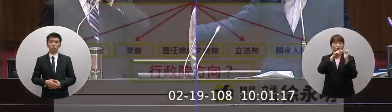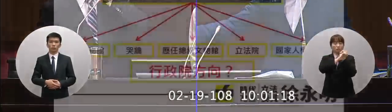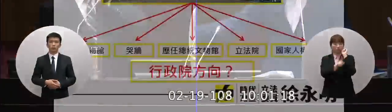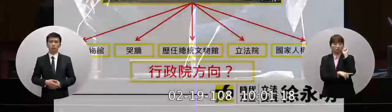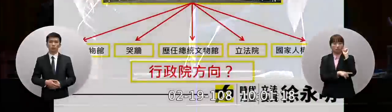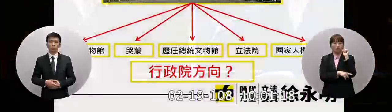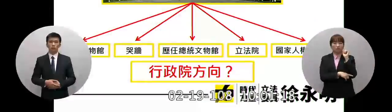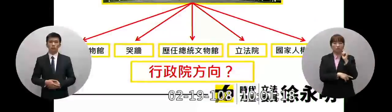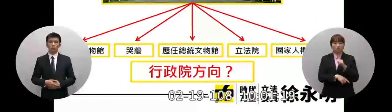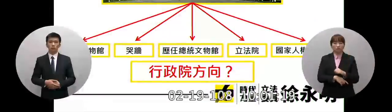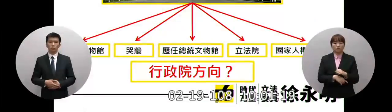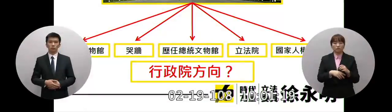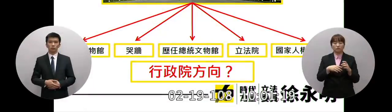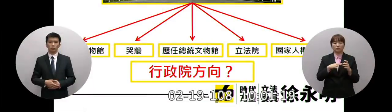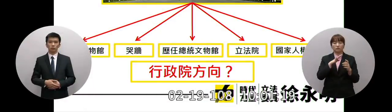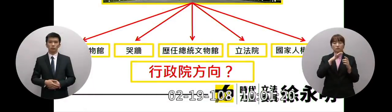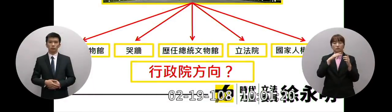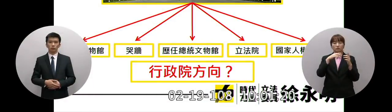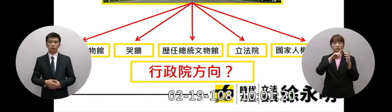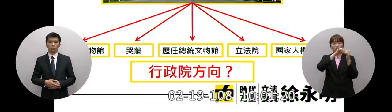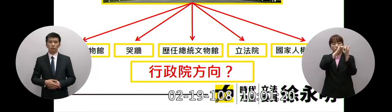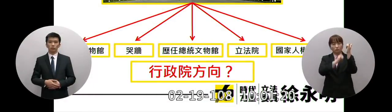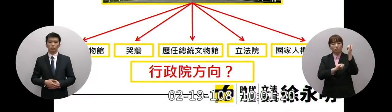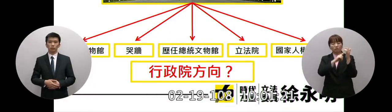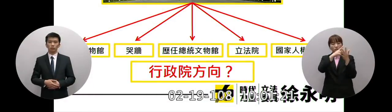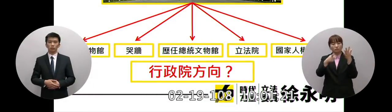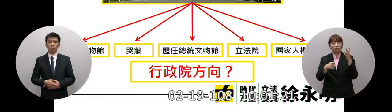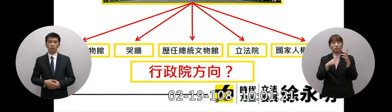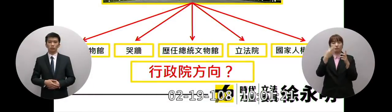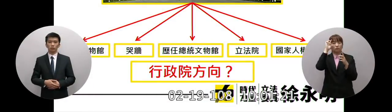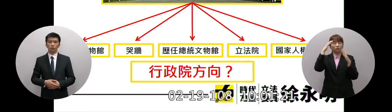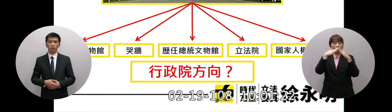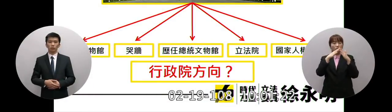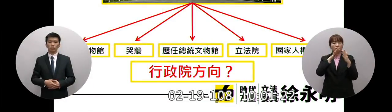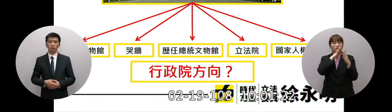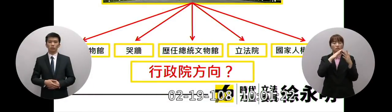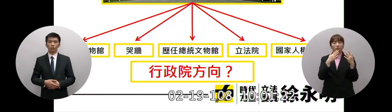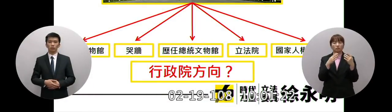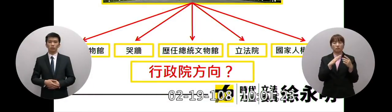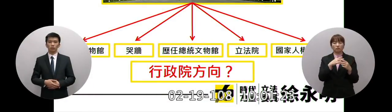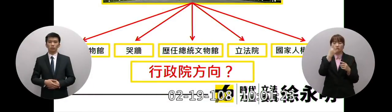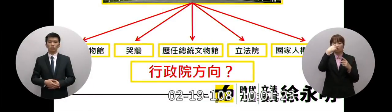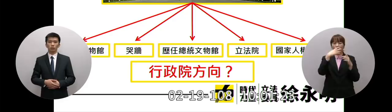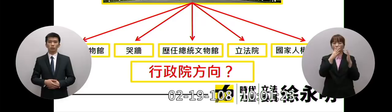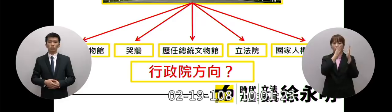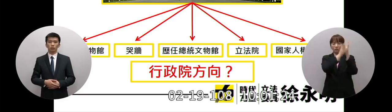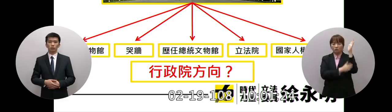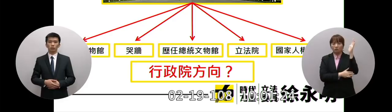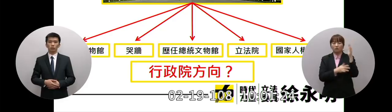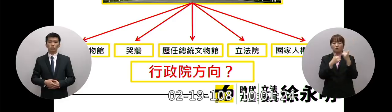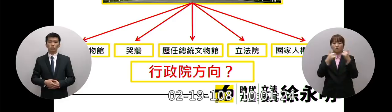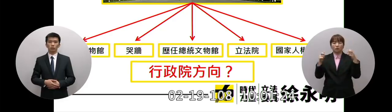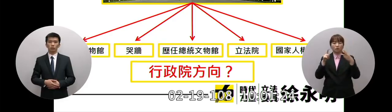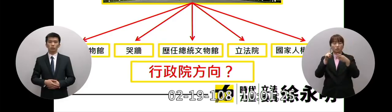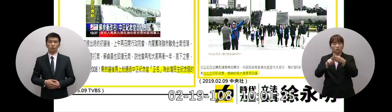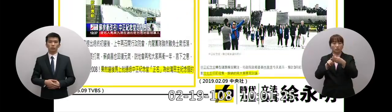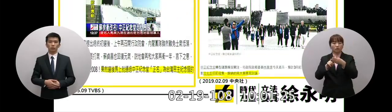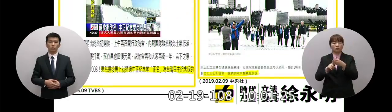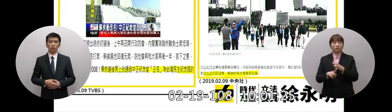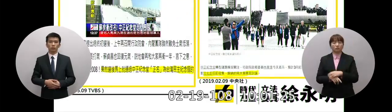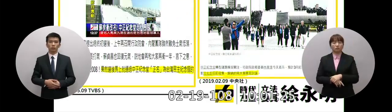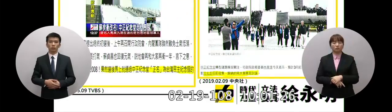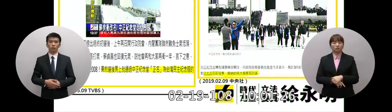院、历任总统文物馆、哭墙、宽容博物馆，还是你的民主这